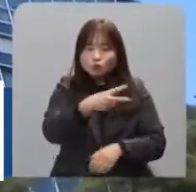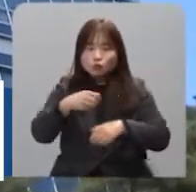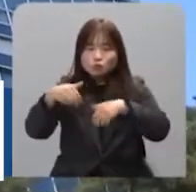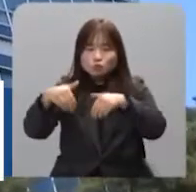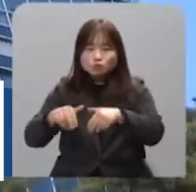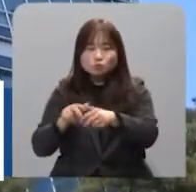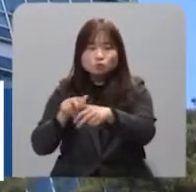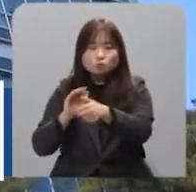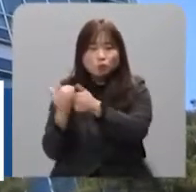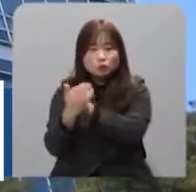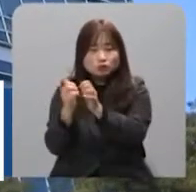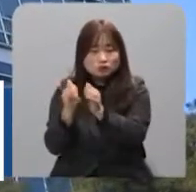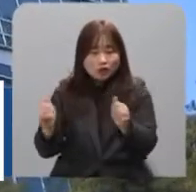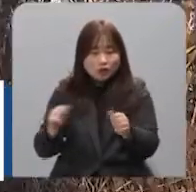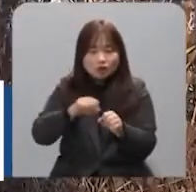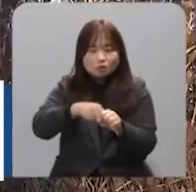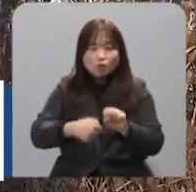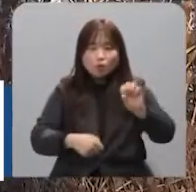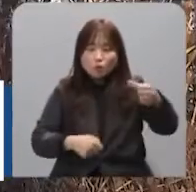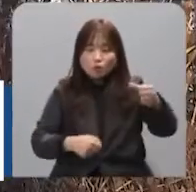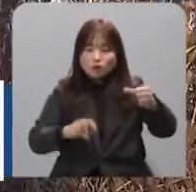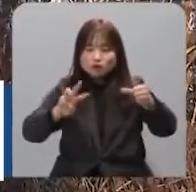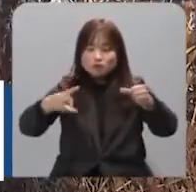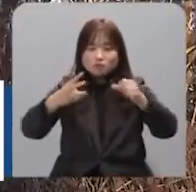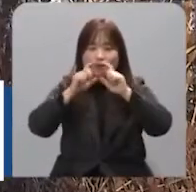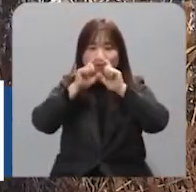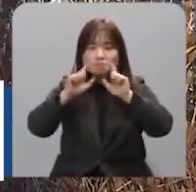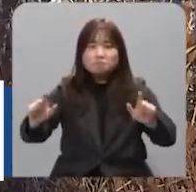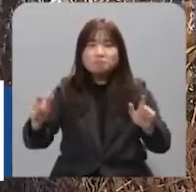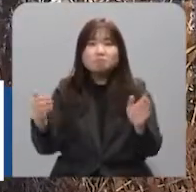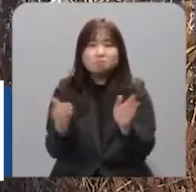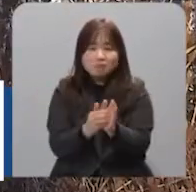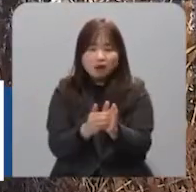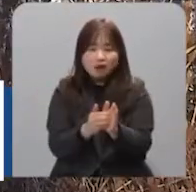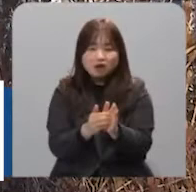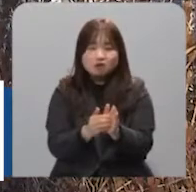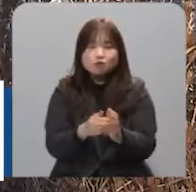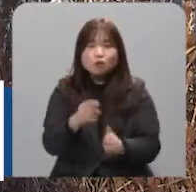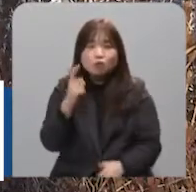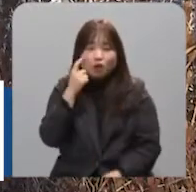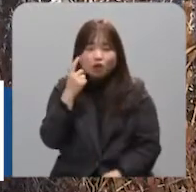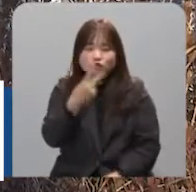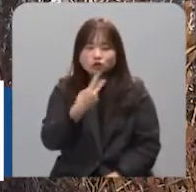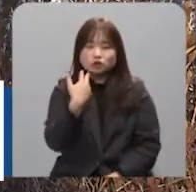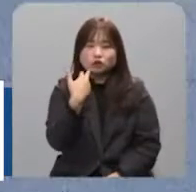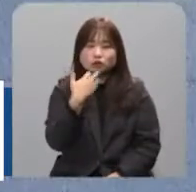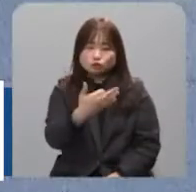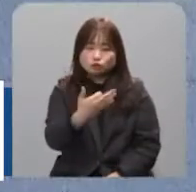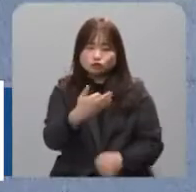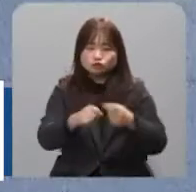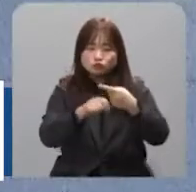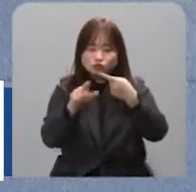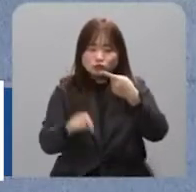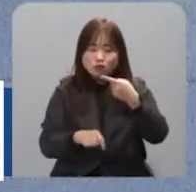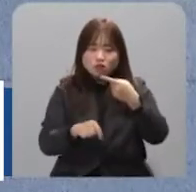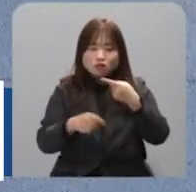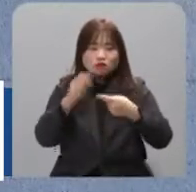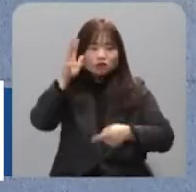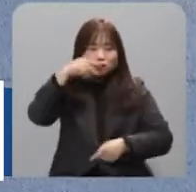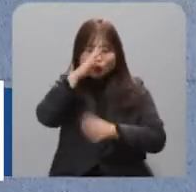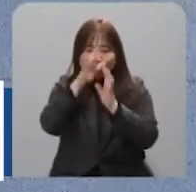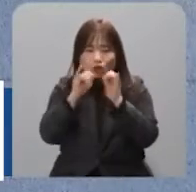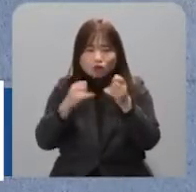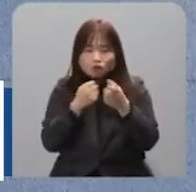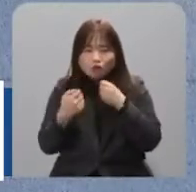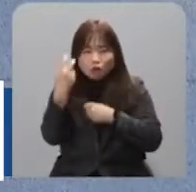각각 벌금 500만원과 300만 원을 선고했습니다 이들을 2019년 7월 치매 환자 관리를 소홀히 에